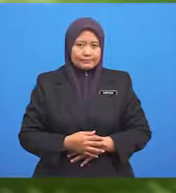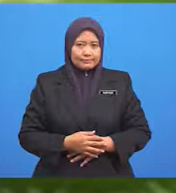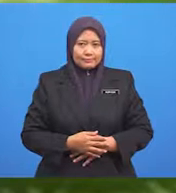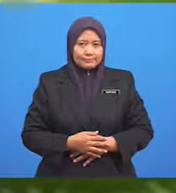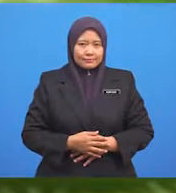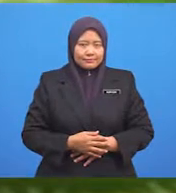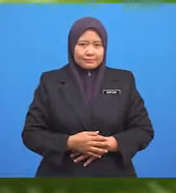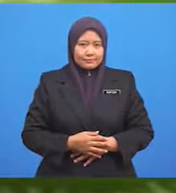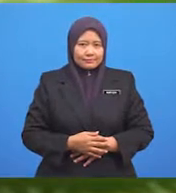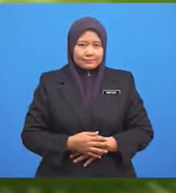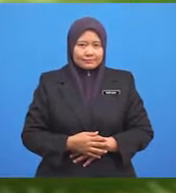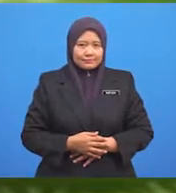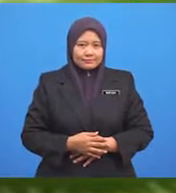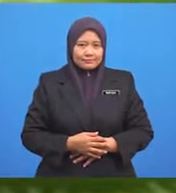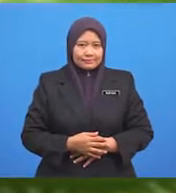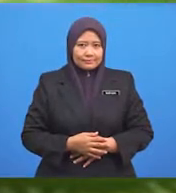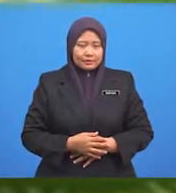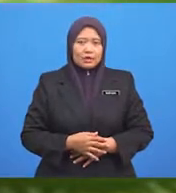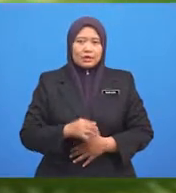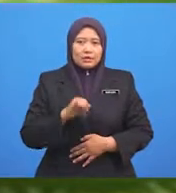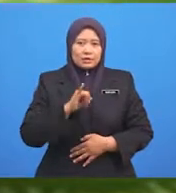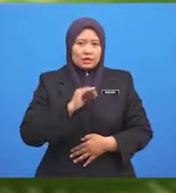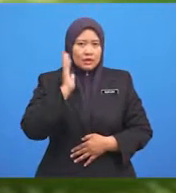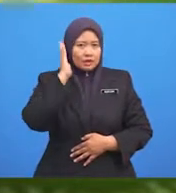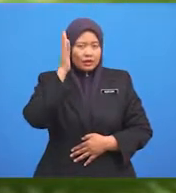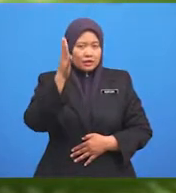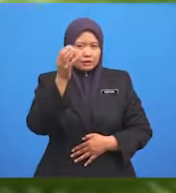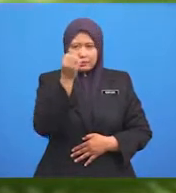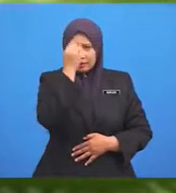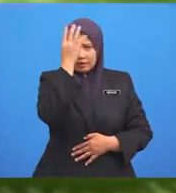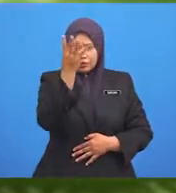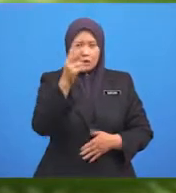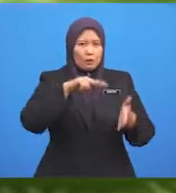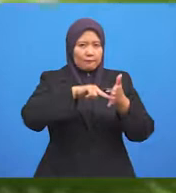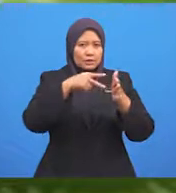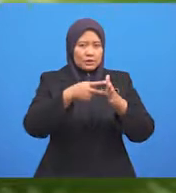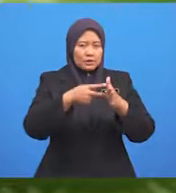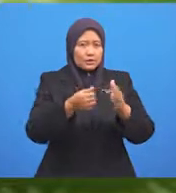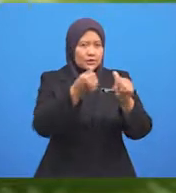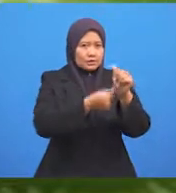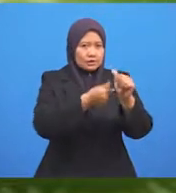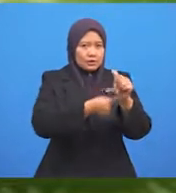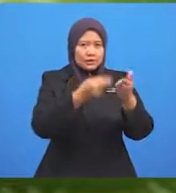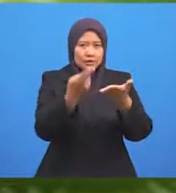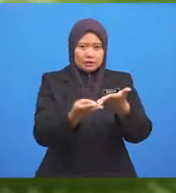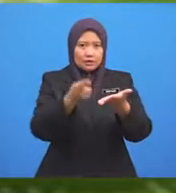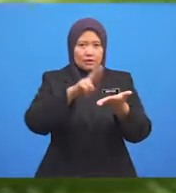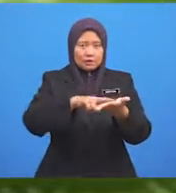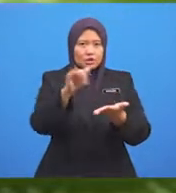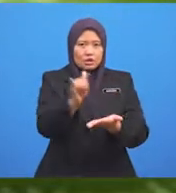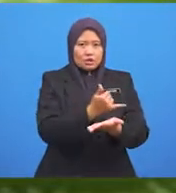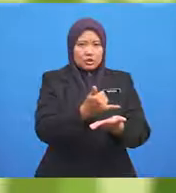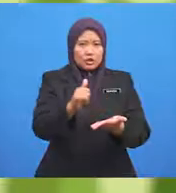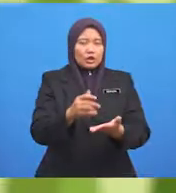Tanpa membuang masa lagi, cikgu akan menerangkan maksud setiap rangkap syair